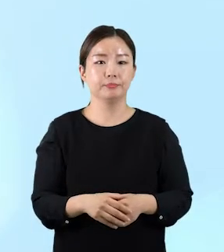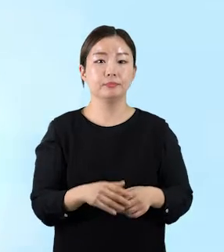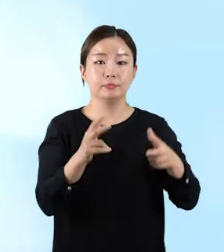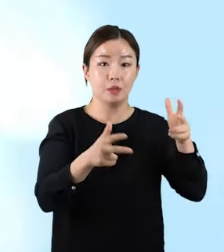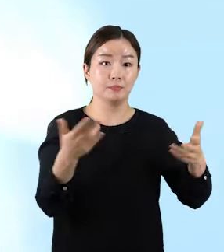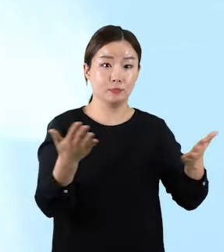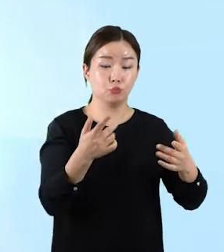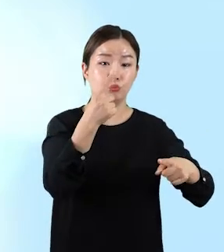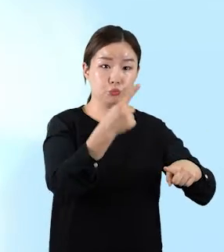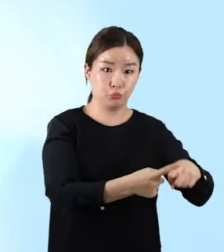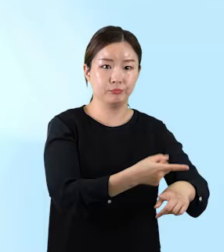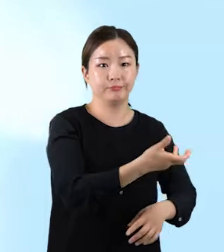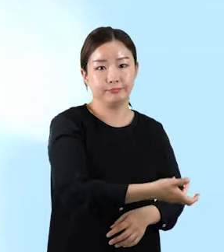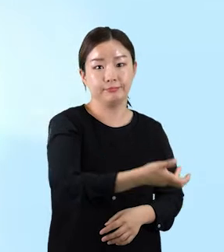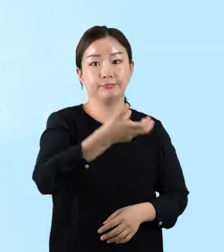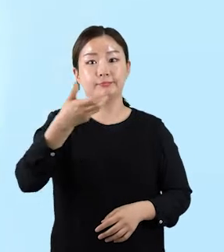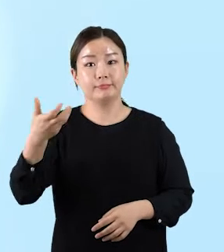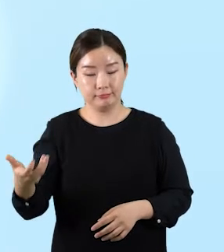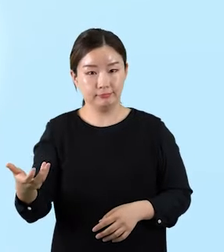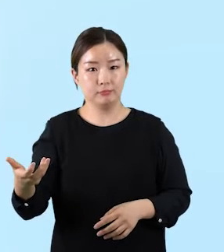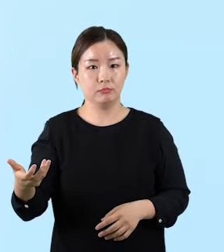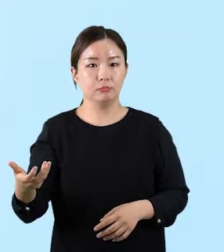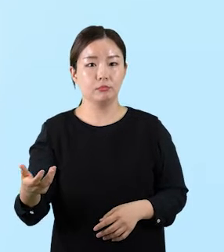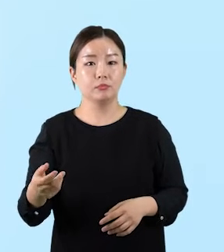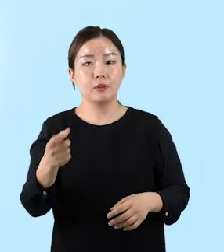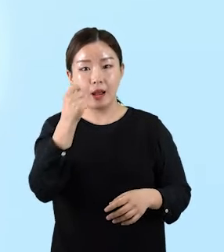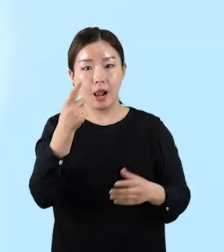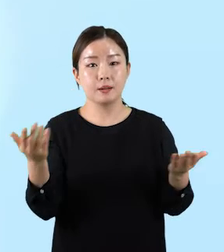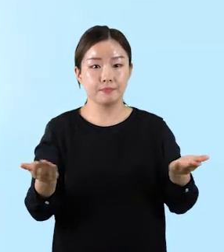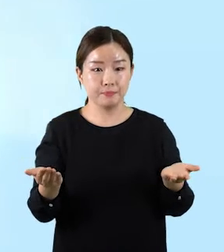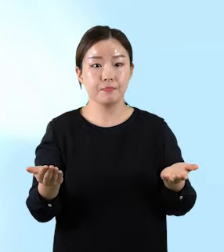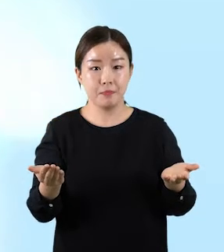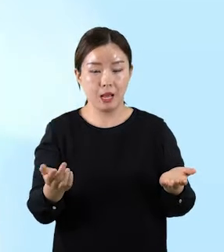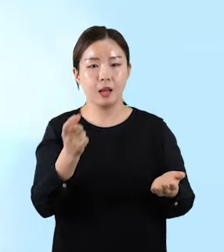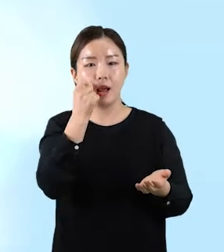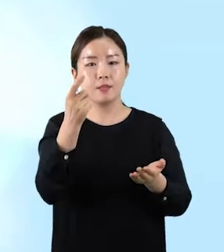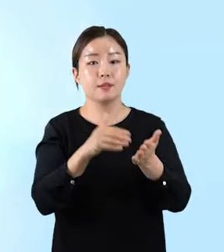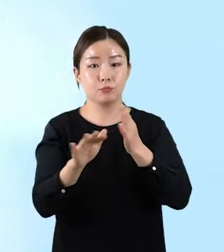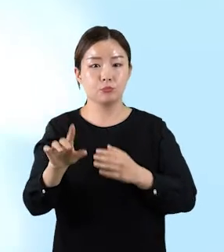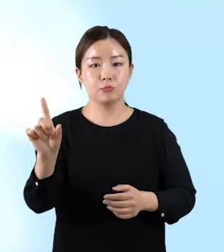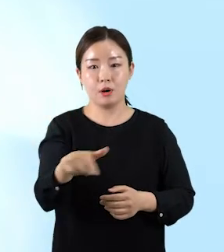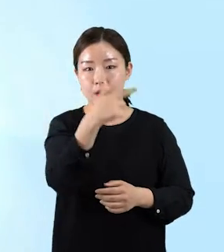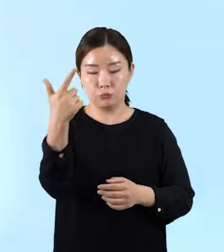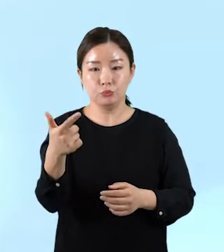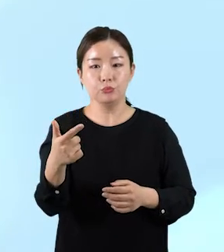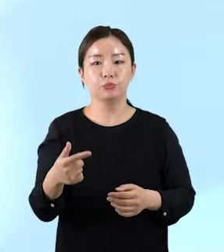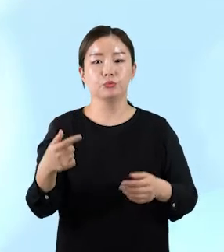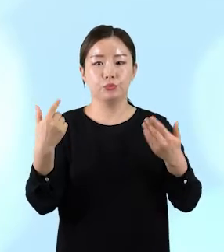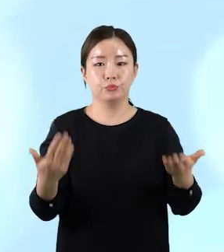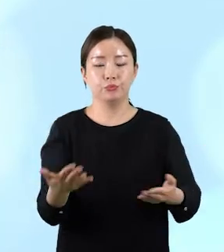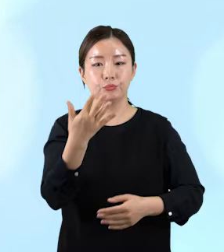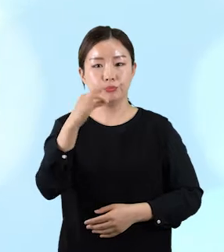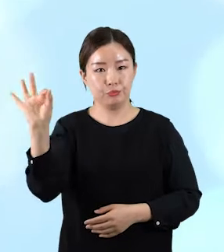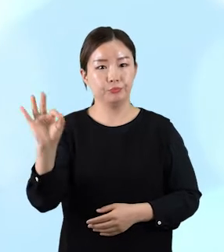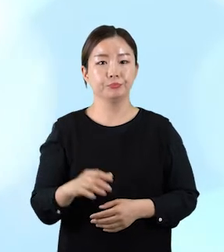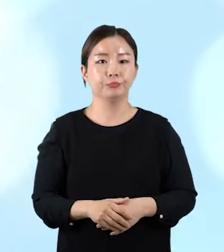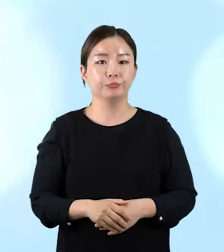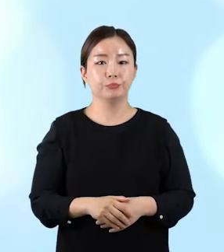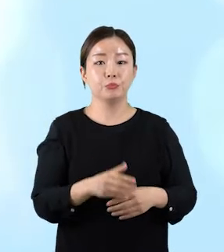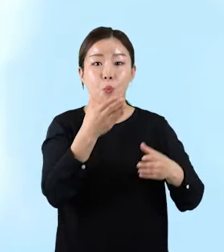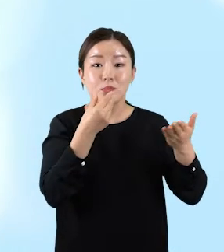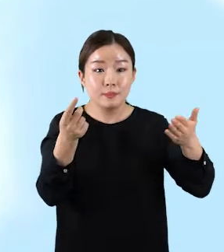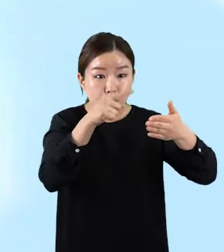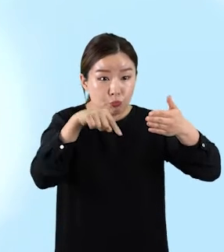중도 참여한 경우 사업 유형 변경도 한 달을 개근하면 다음 달에 하루의 연가가 발생합니다.